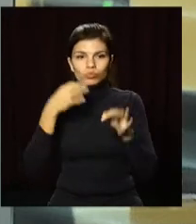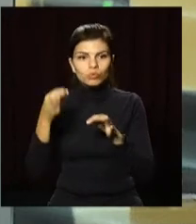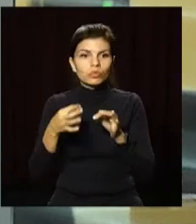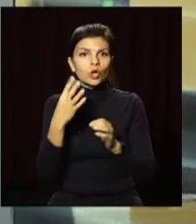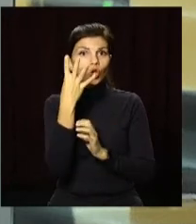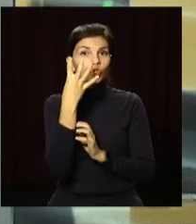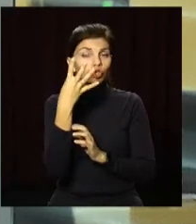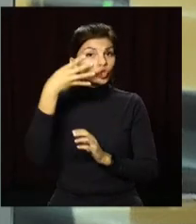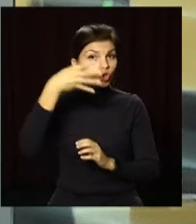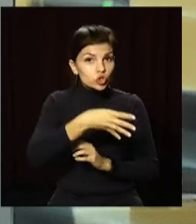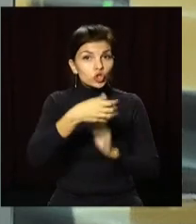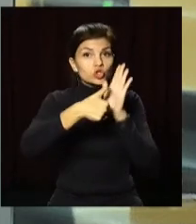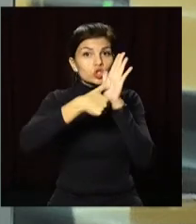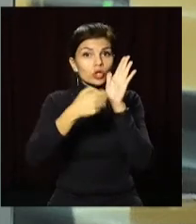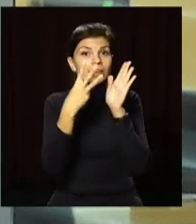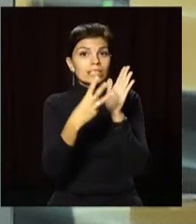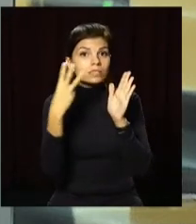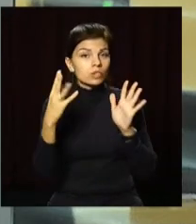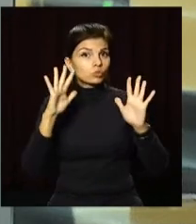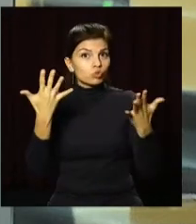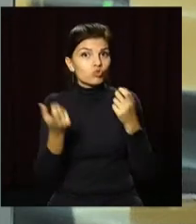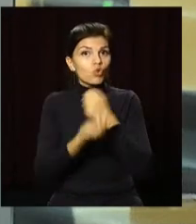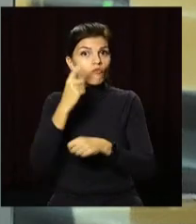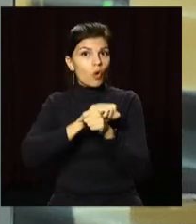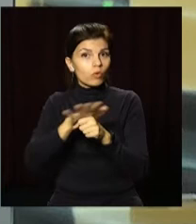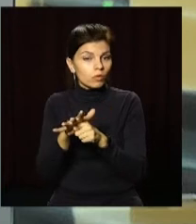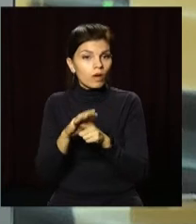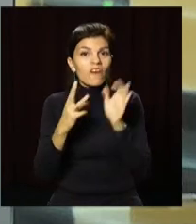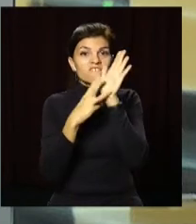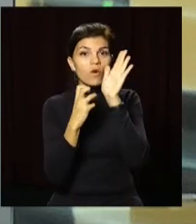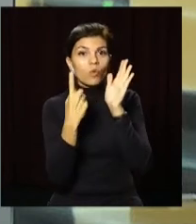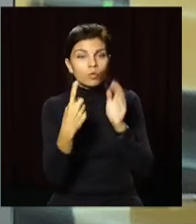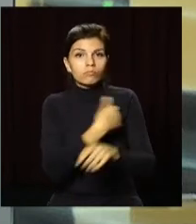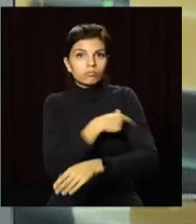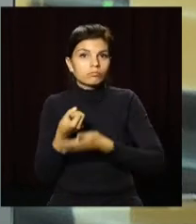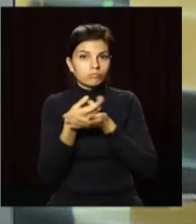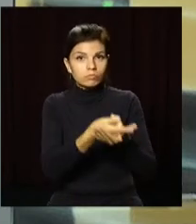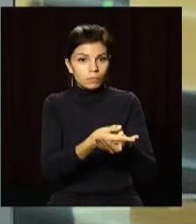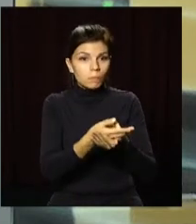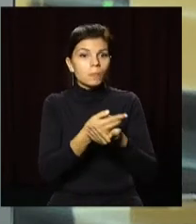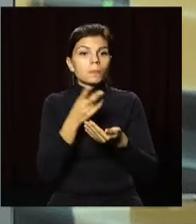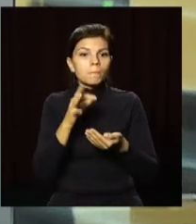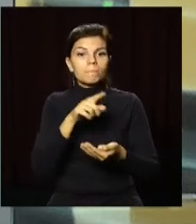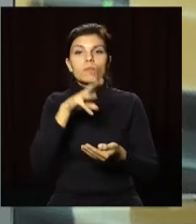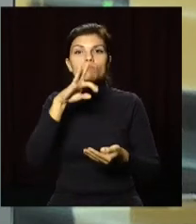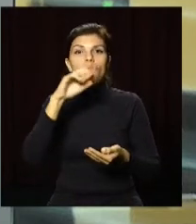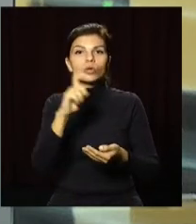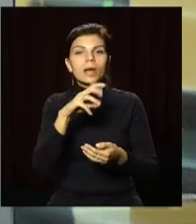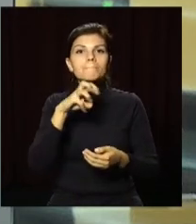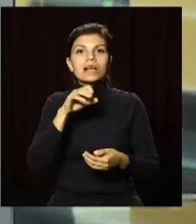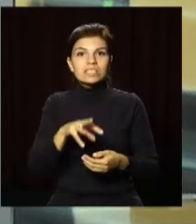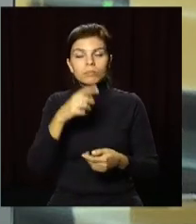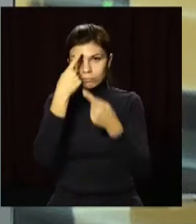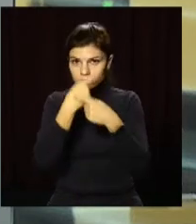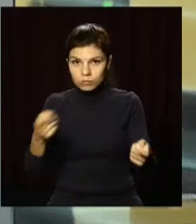зафіксували 4633 випадки. 801 людину ушпиталили. На брифінгу очільник МОЗ Максим Степанов